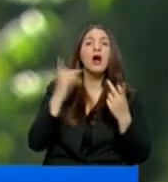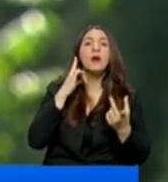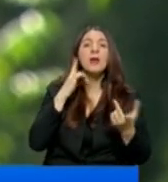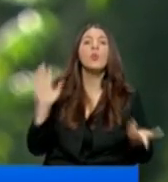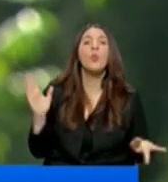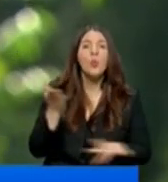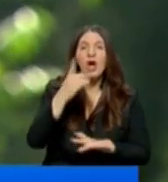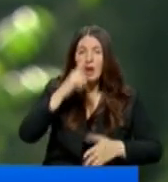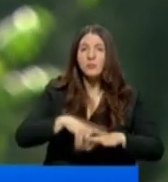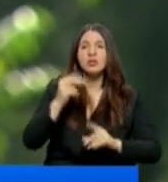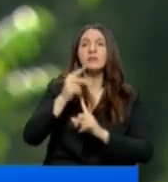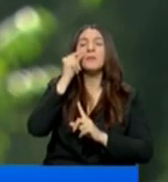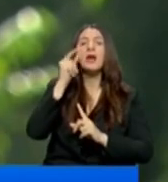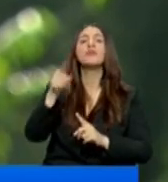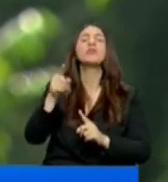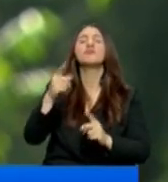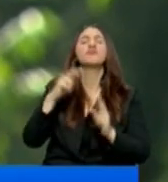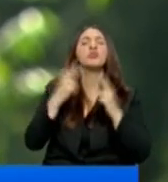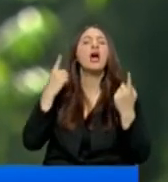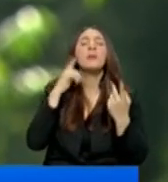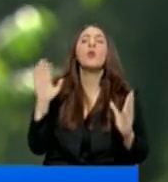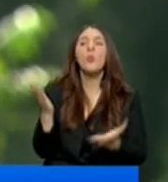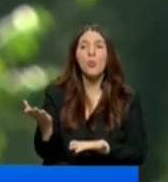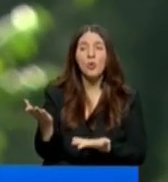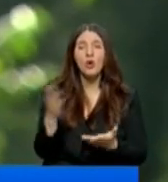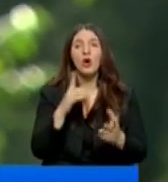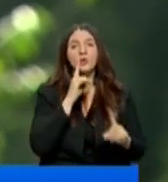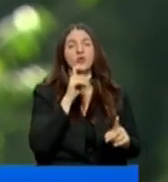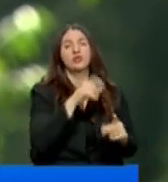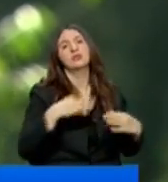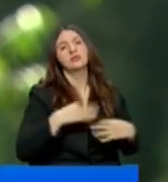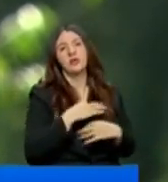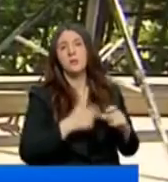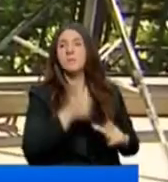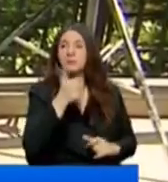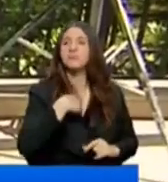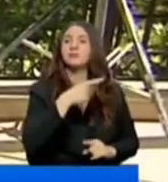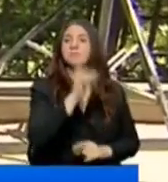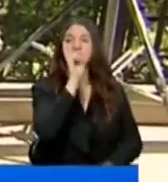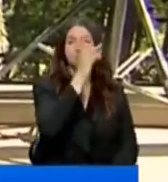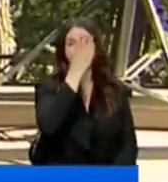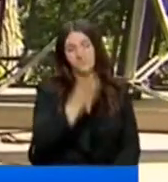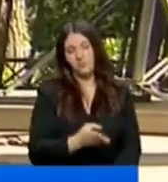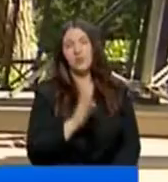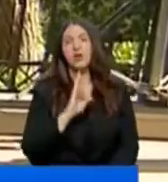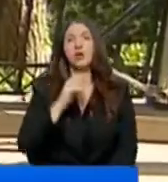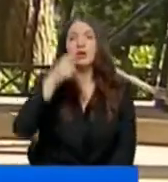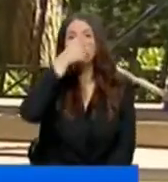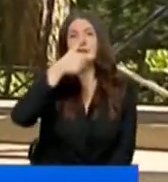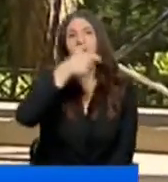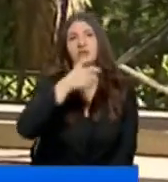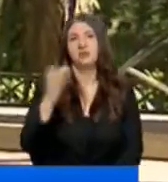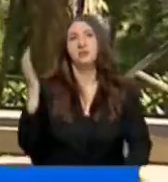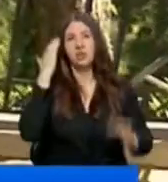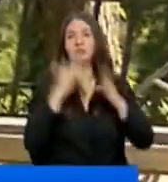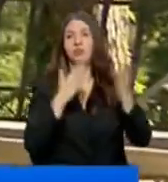yok. Emin ol İsmail Bey, bunların dünyadan haberleri yok. Şimdi soru şu Sayın Genel Başkan. Şimdi ben size baktığım zaman ülkenin ana muhalefet